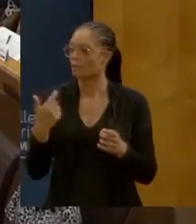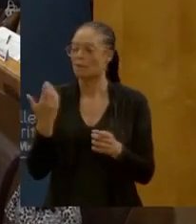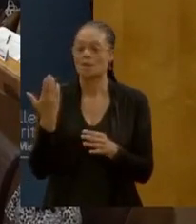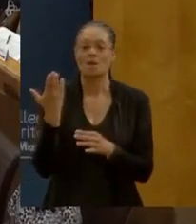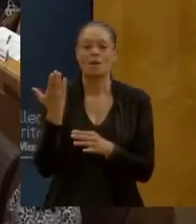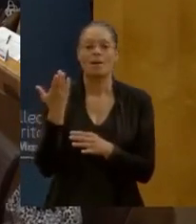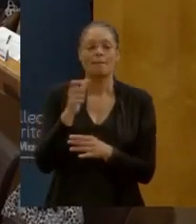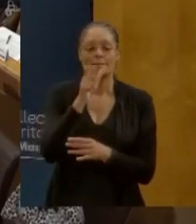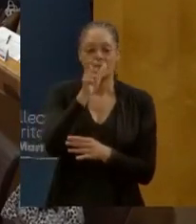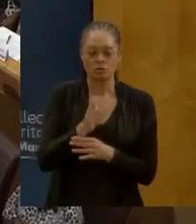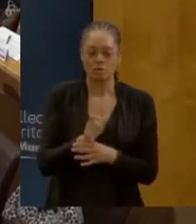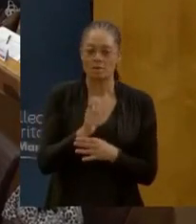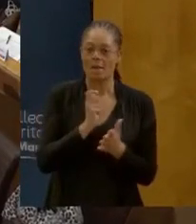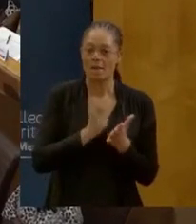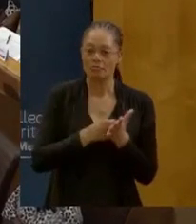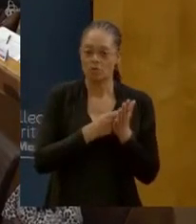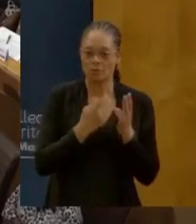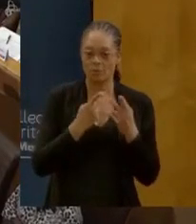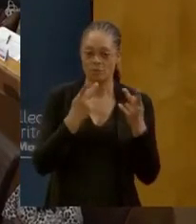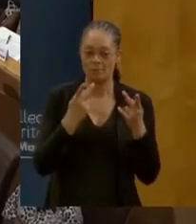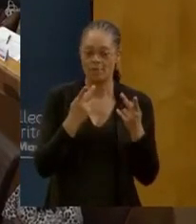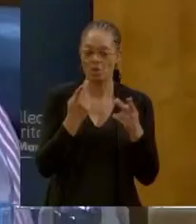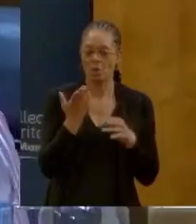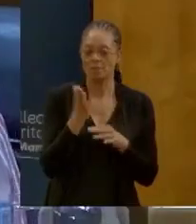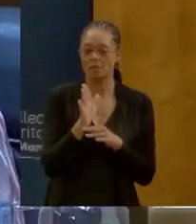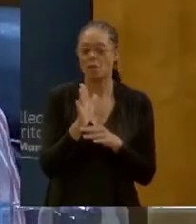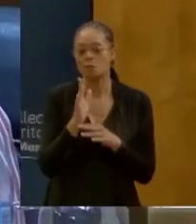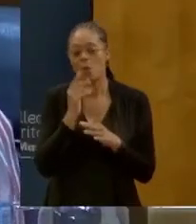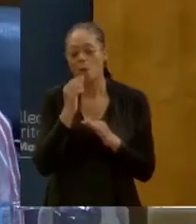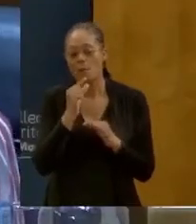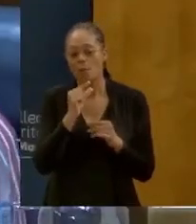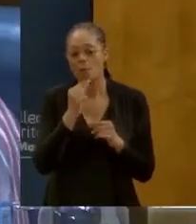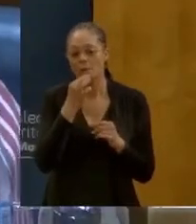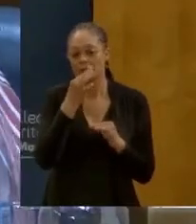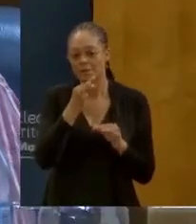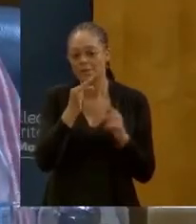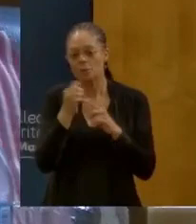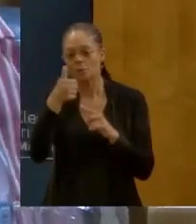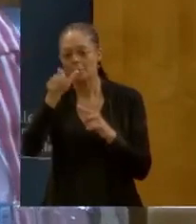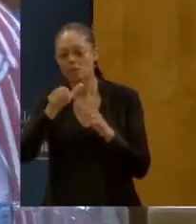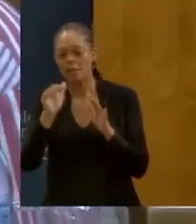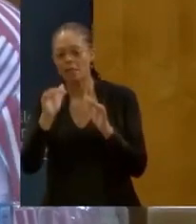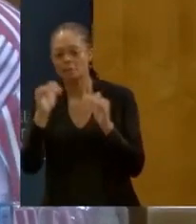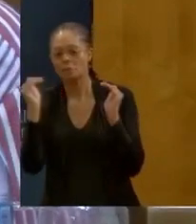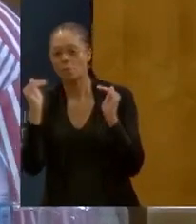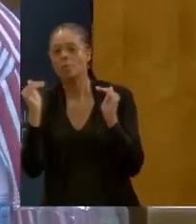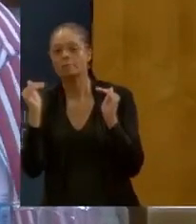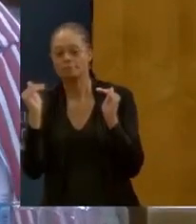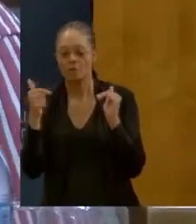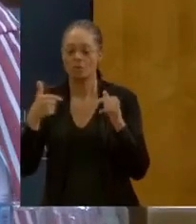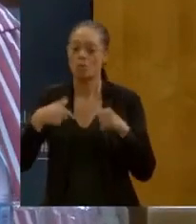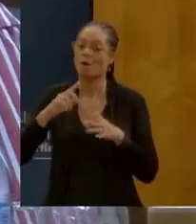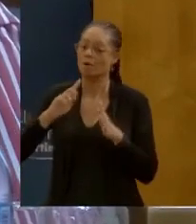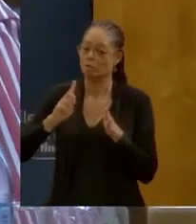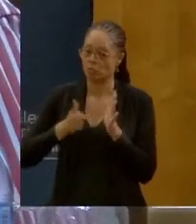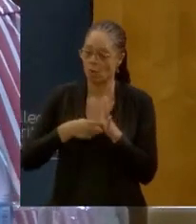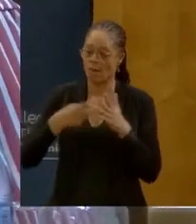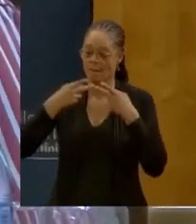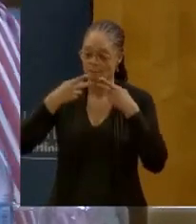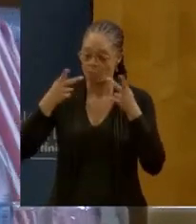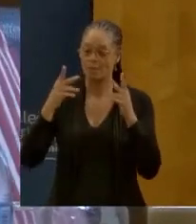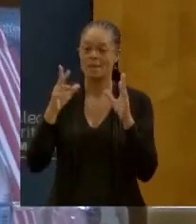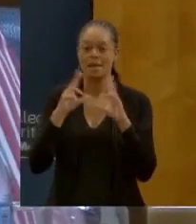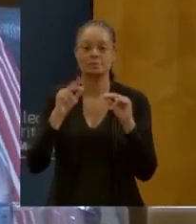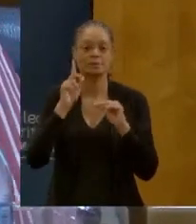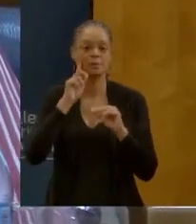rapporteur aujourd'hui a déjà plus ou moins levé un coin du voile en disant qu'il y avait une abstention. Je dois publiquement expliquer pourquoi. J'ai